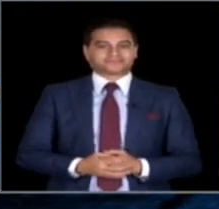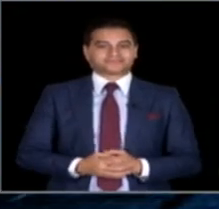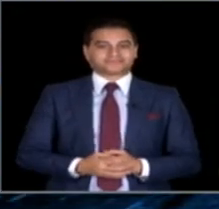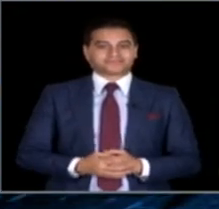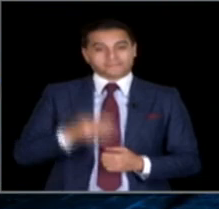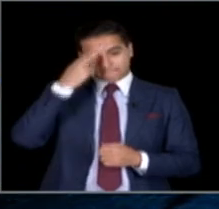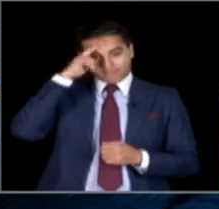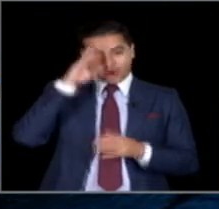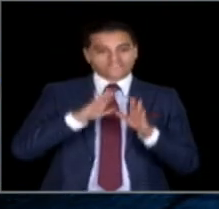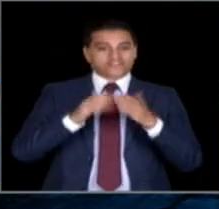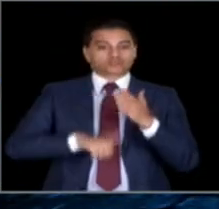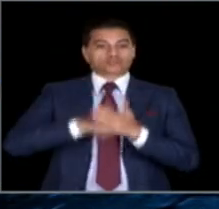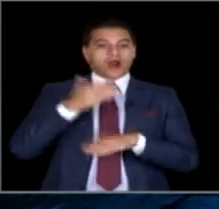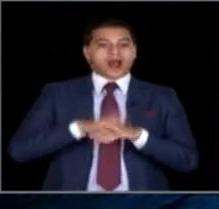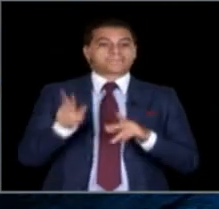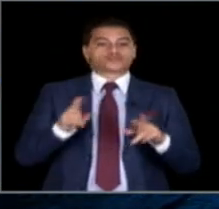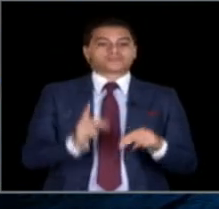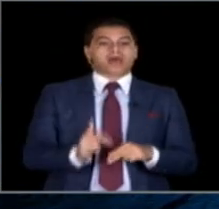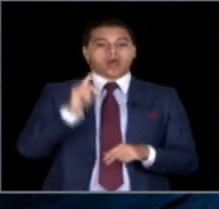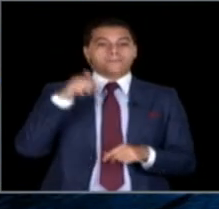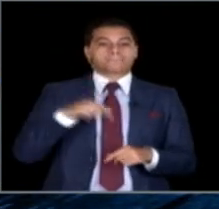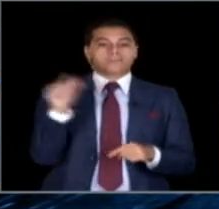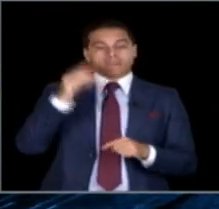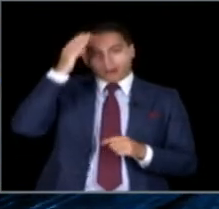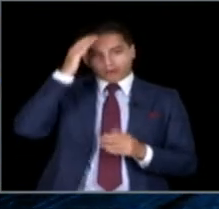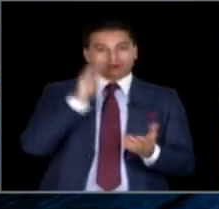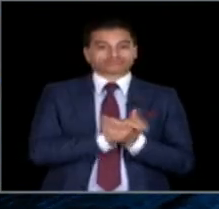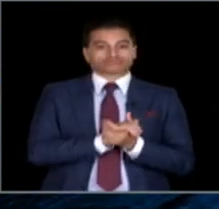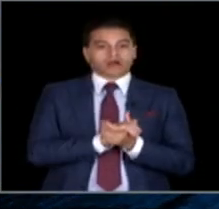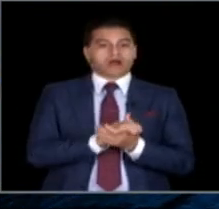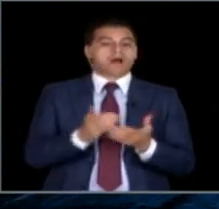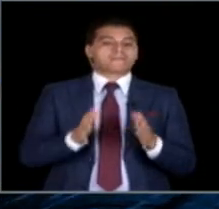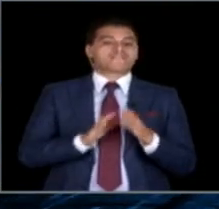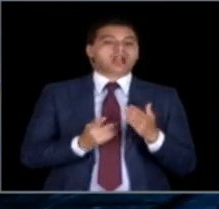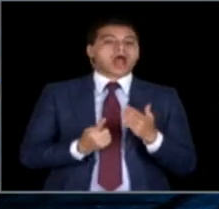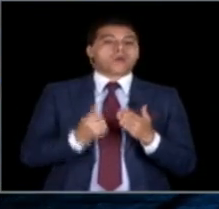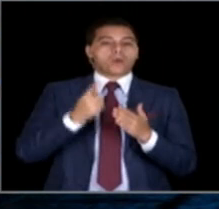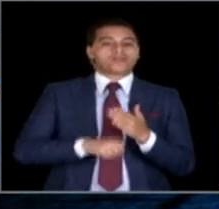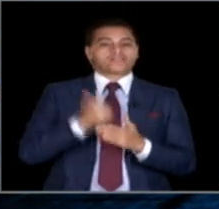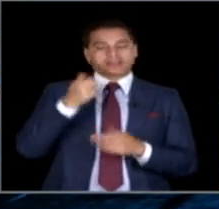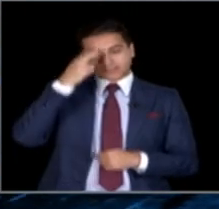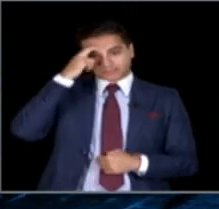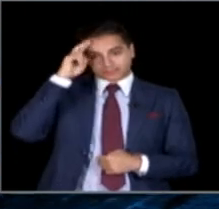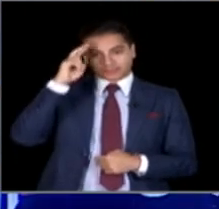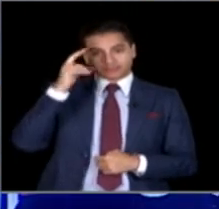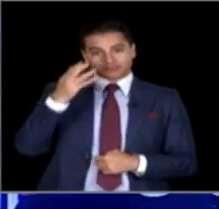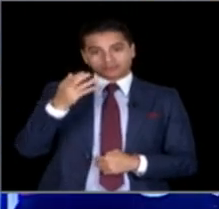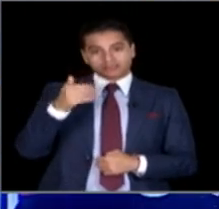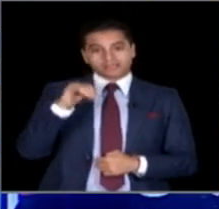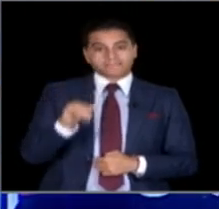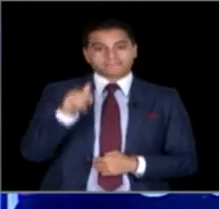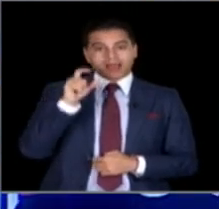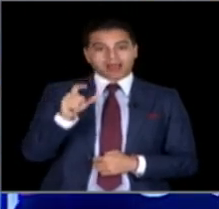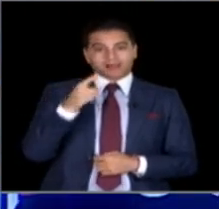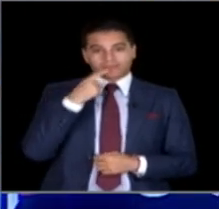ما هو الفريق الفائز بالموسم الأول من برنامج العباقرة أصحاب؟ إيمان